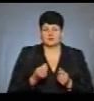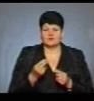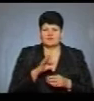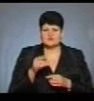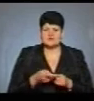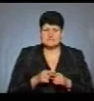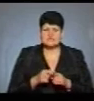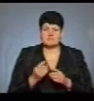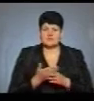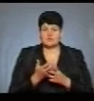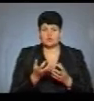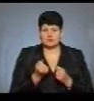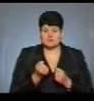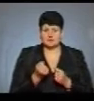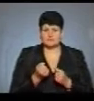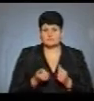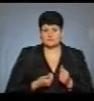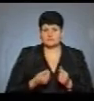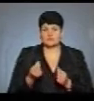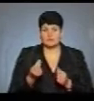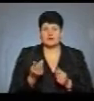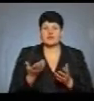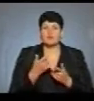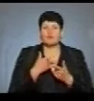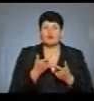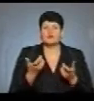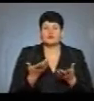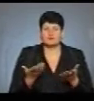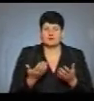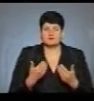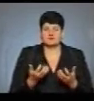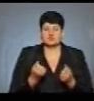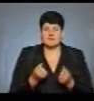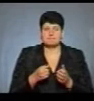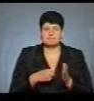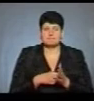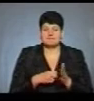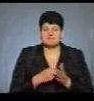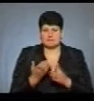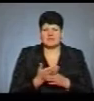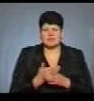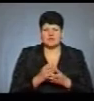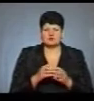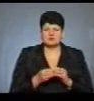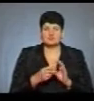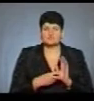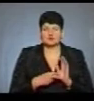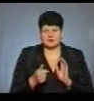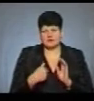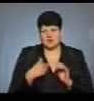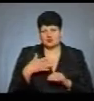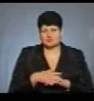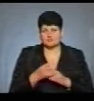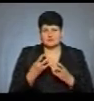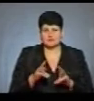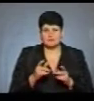пільги на руки, то він отримав готівку. Тут яке ж повідомлення, як мені прийшла пільга в сумі, там, наприклад, 700 гривень, то я розумію, що не треба